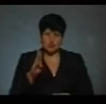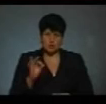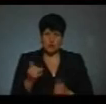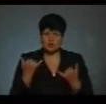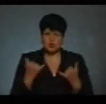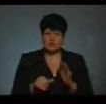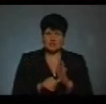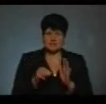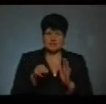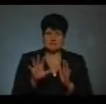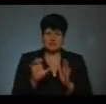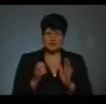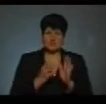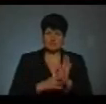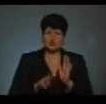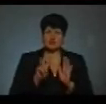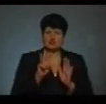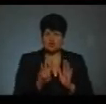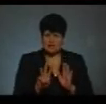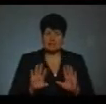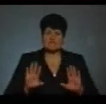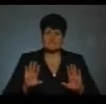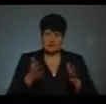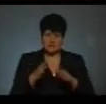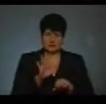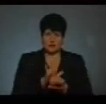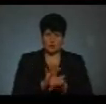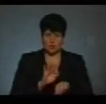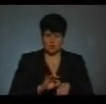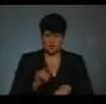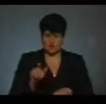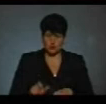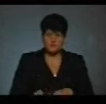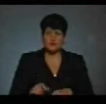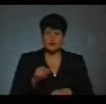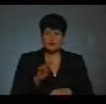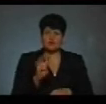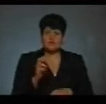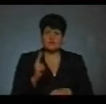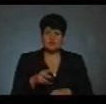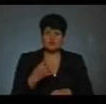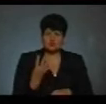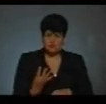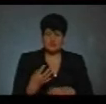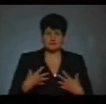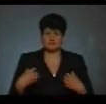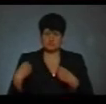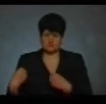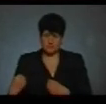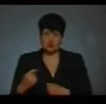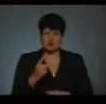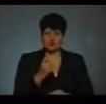в нас 6593 лабораторно підтверджених випадки COVID-19. З них 424 пацієнти одужали,